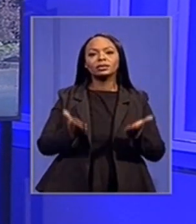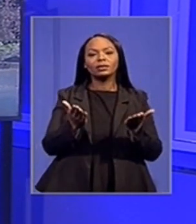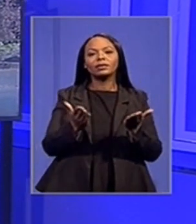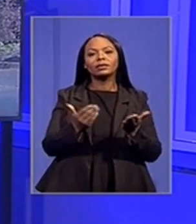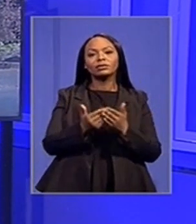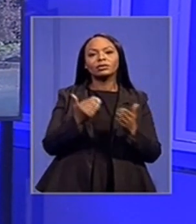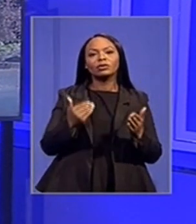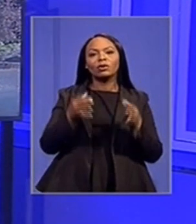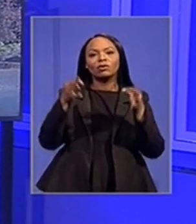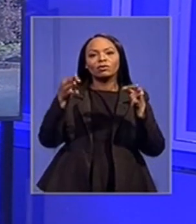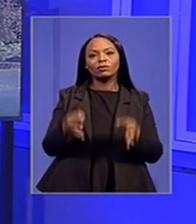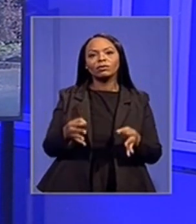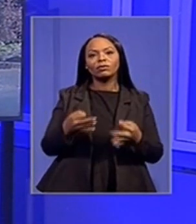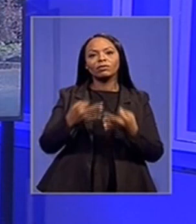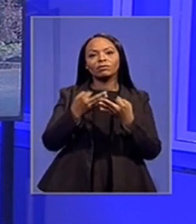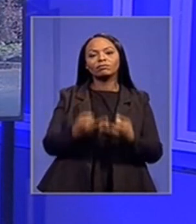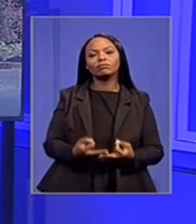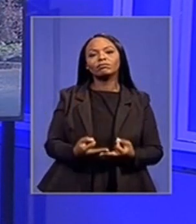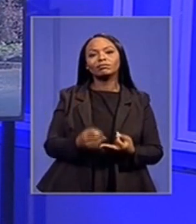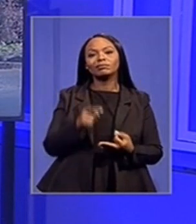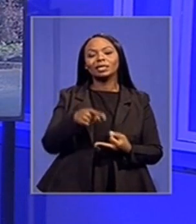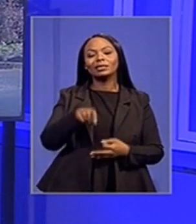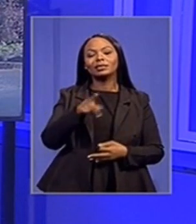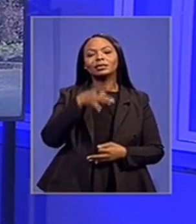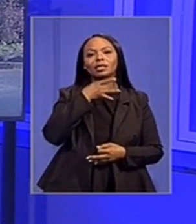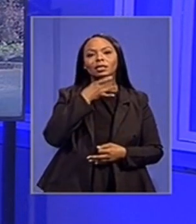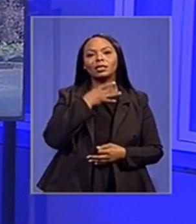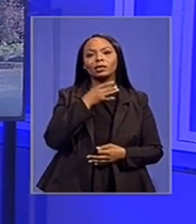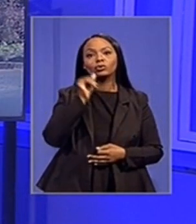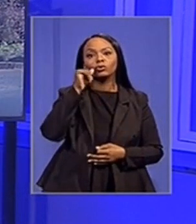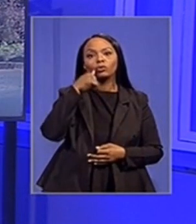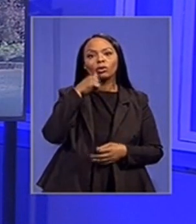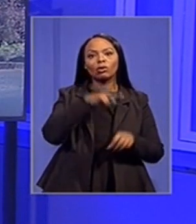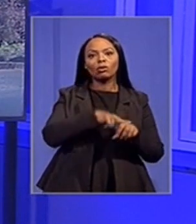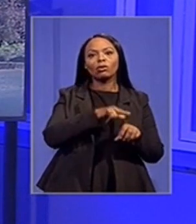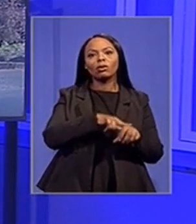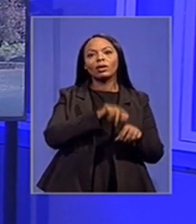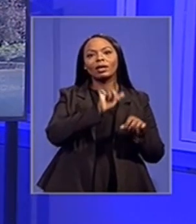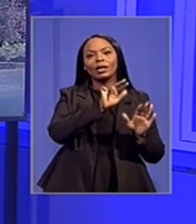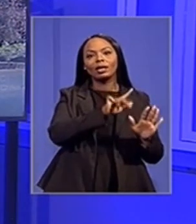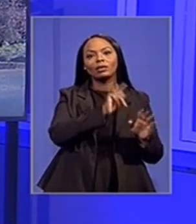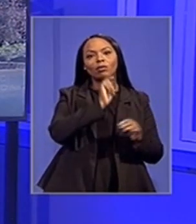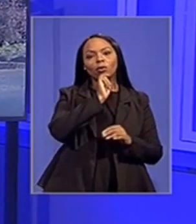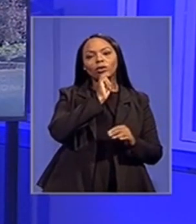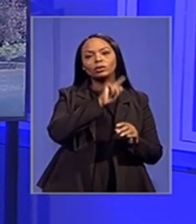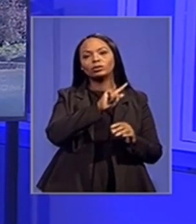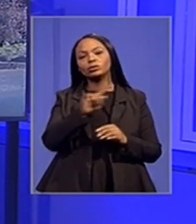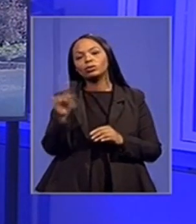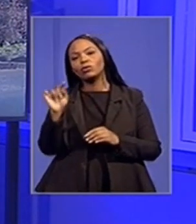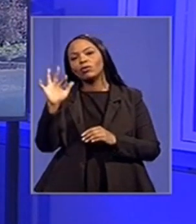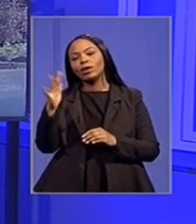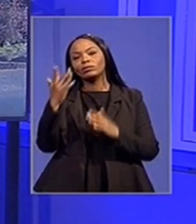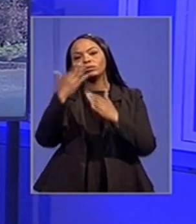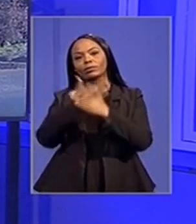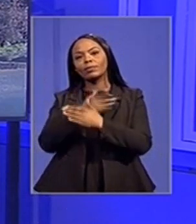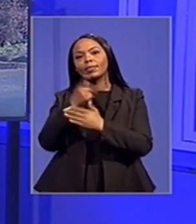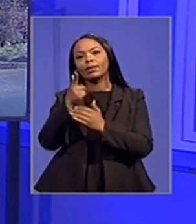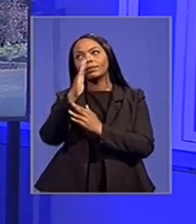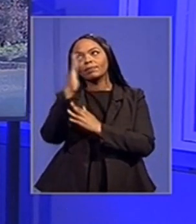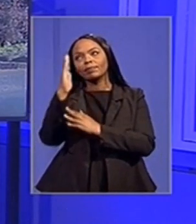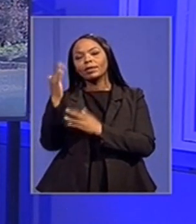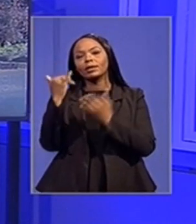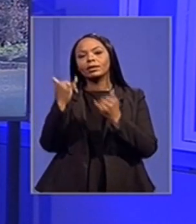ya semmuso ka Moqebelo. Ho tloha hosane ka hora ya borobong hoseng ho fihlela ka hora ya bohlano thapama setjhaba se tla fumana monyetla ho